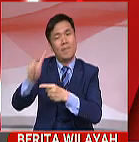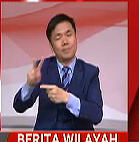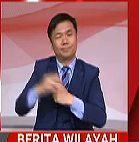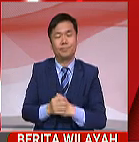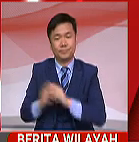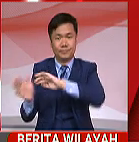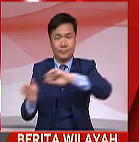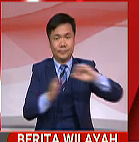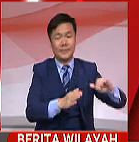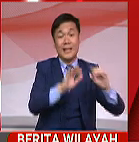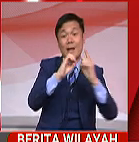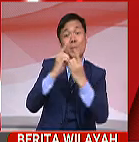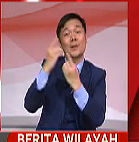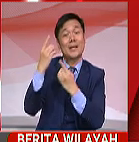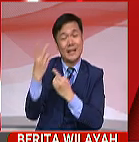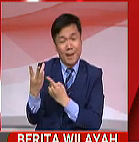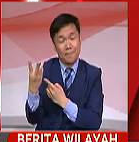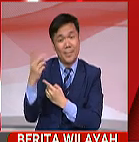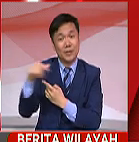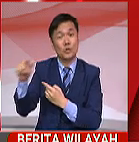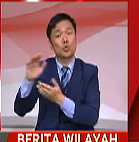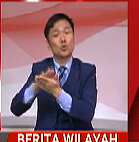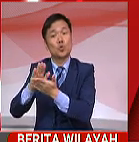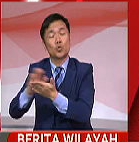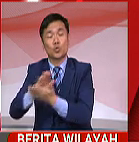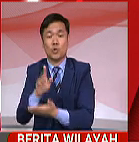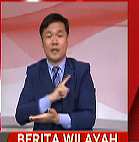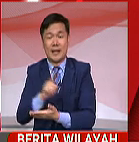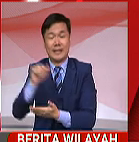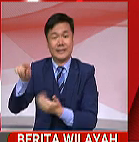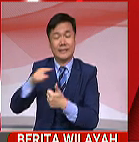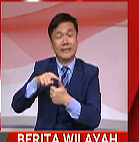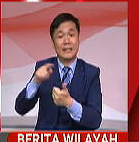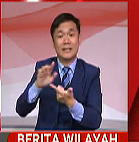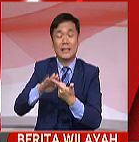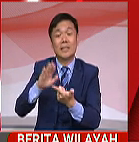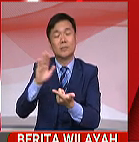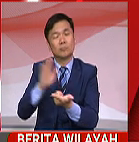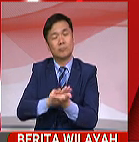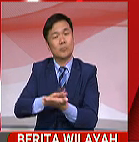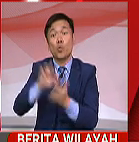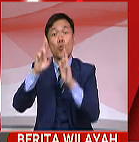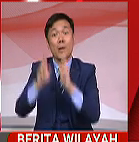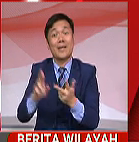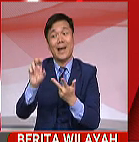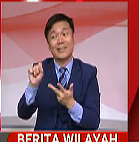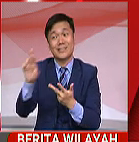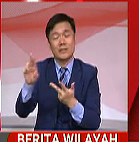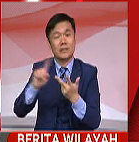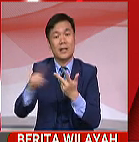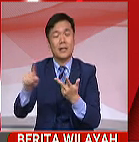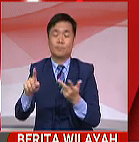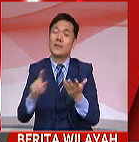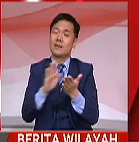Pelajar tahun 6 bagi tahun 2020 Sekolah Agama Negeri San Sekolah Agama Rakyat SAR dan calon persendirian kelas Al-Quran